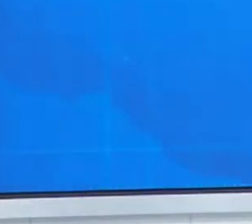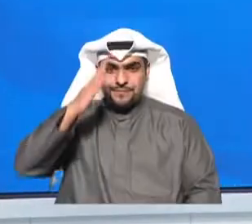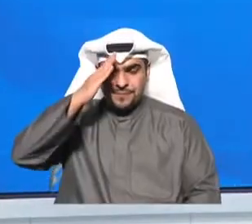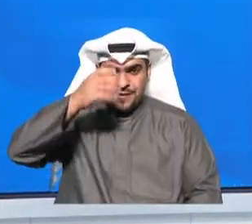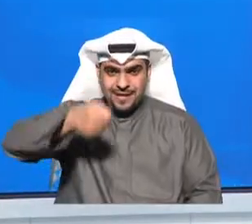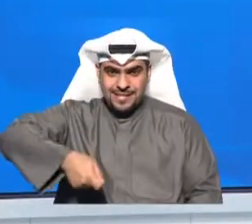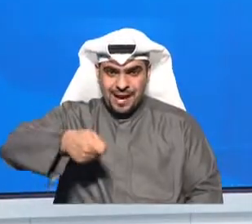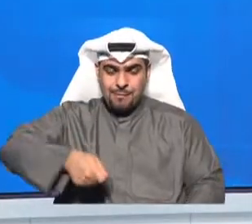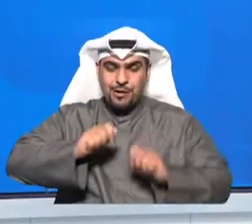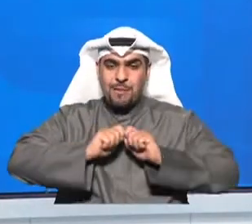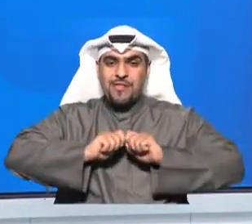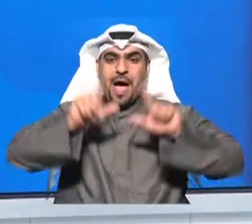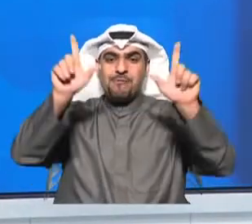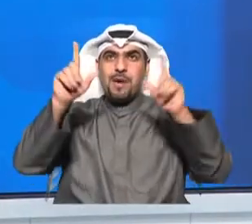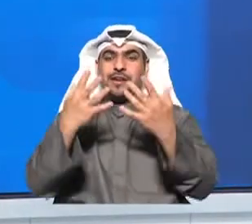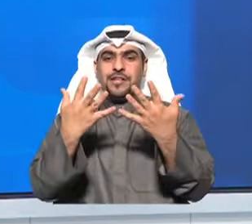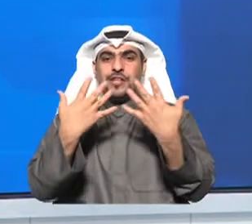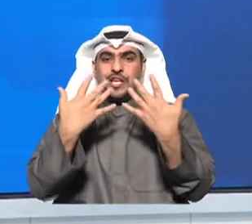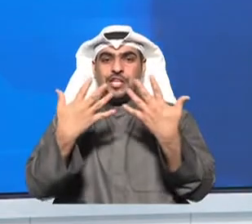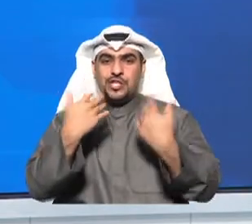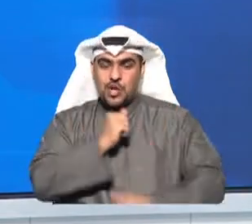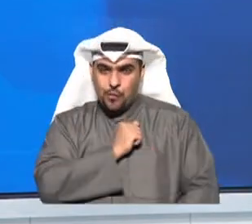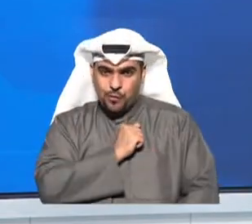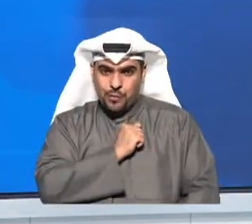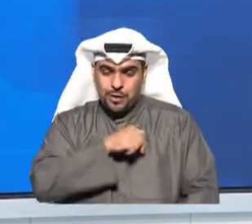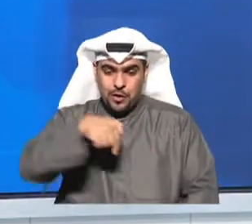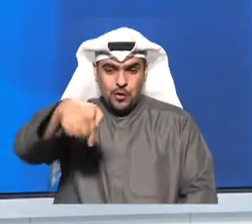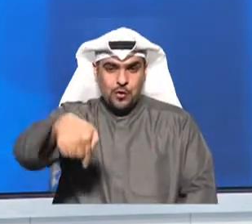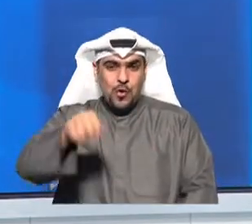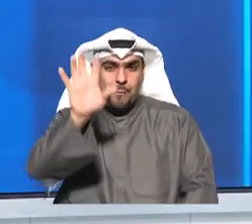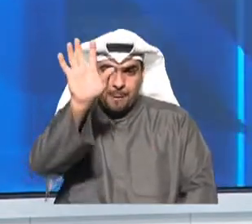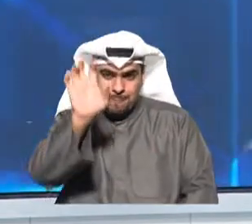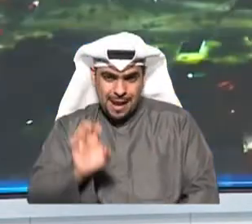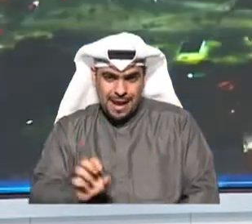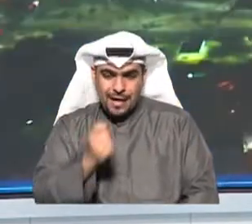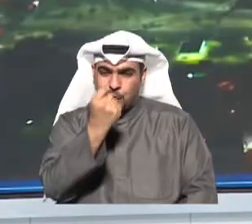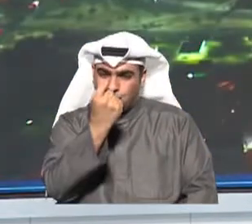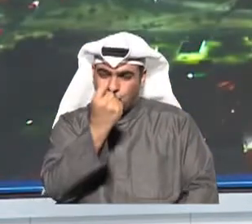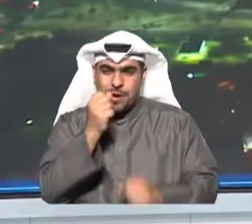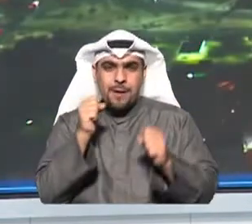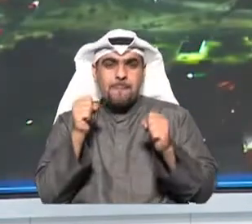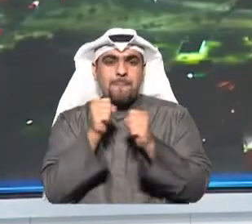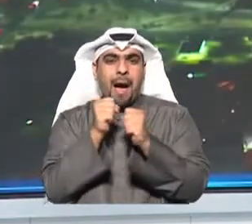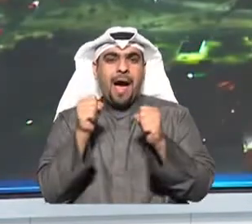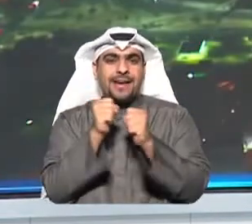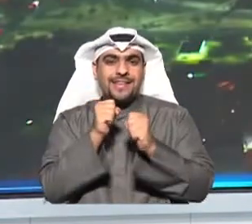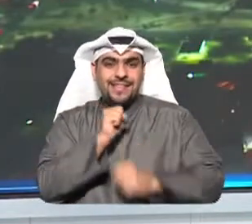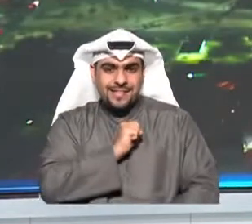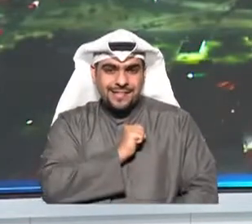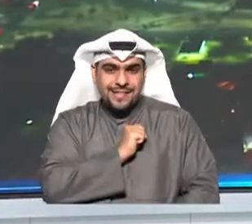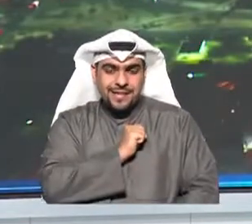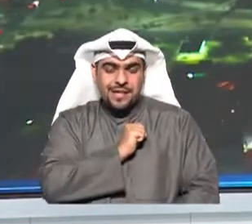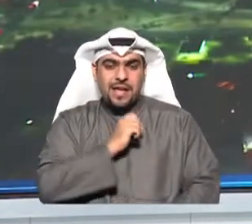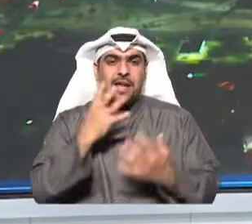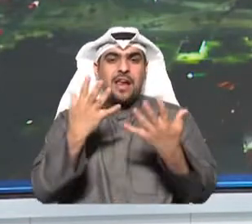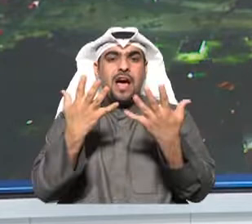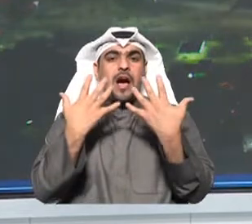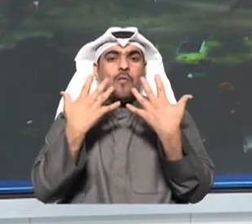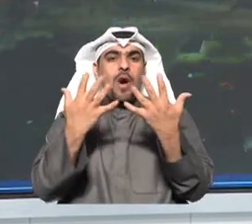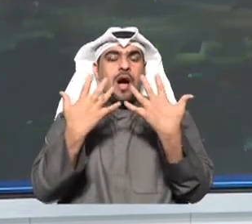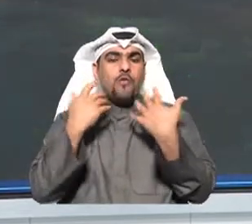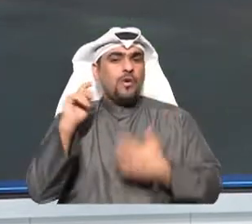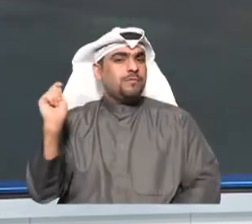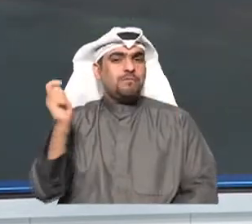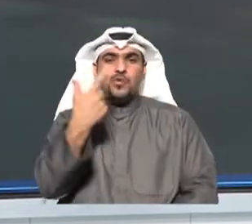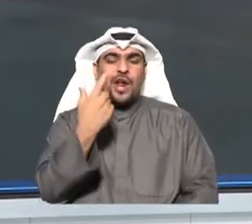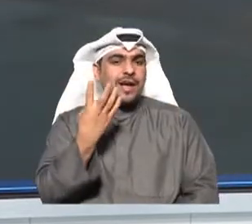السلام عليكم أعزائي المشاهدين. أجواء مائلة للبرودة والرياح جنوبية شرقية خفيفة إلى معتدل السرعة تنشط على فترات تتراوح سرعتها ما